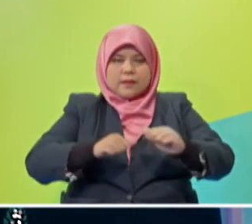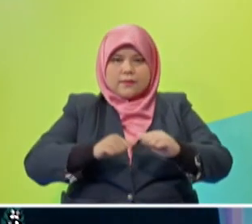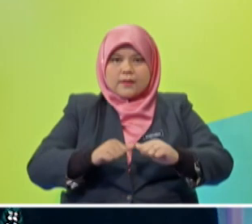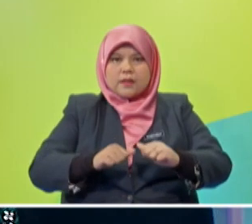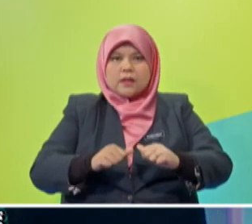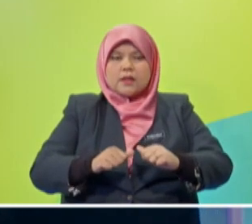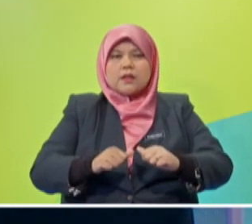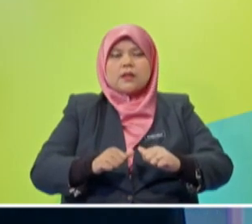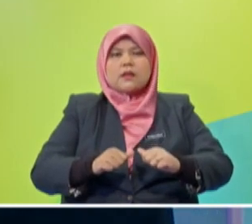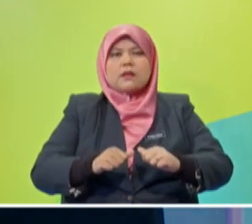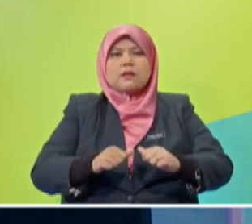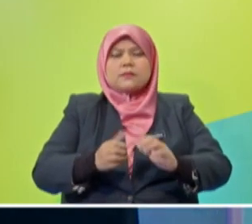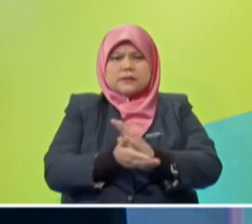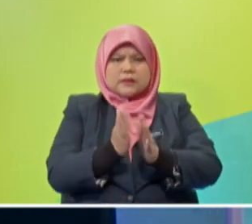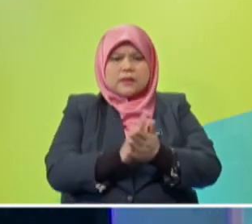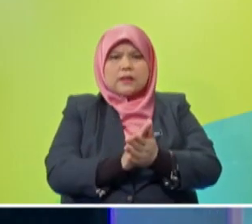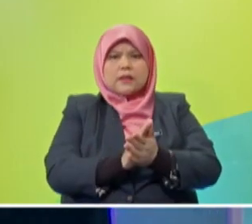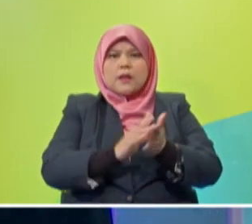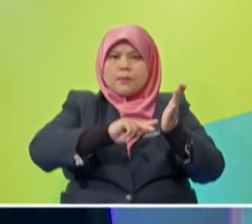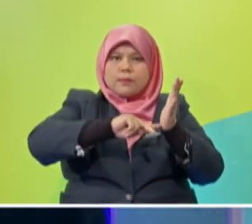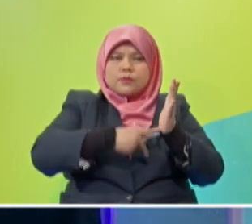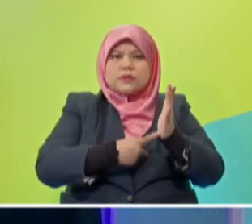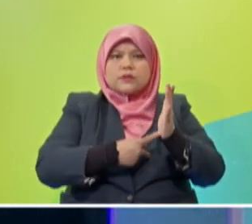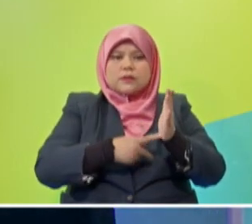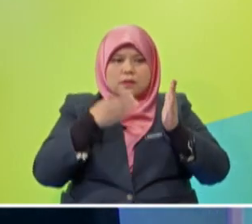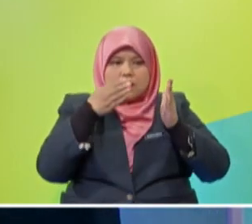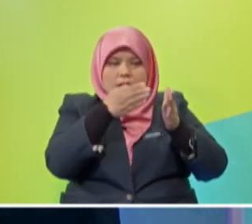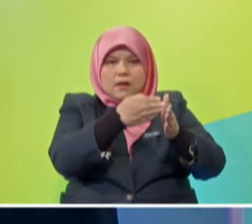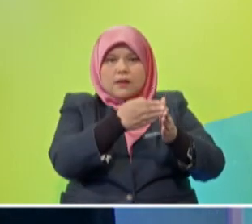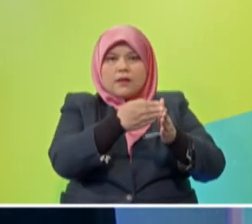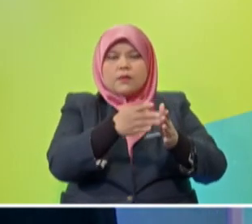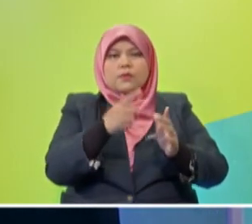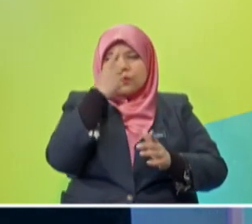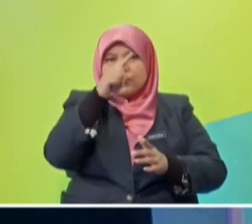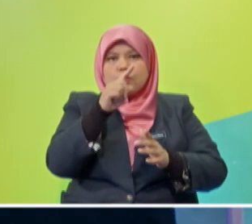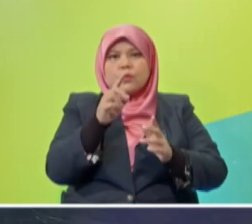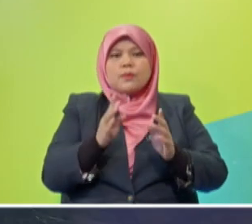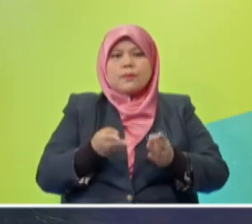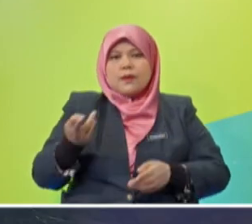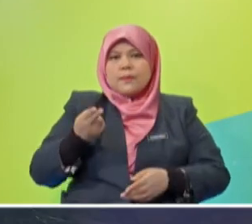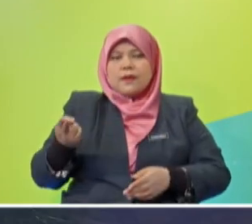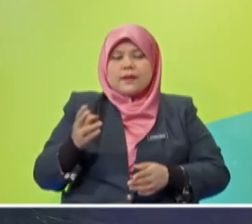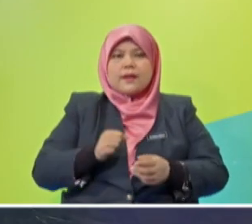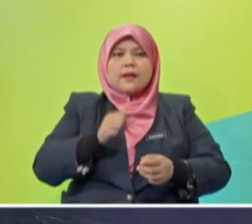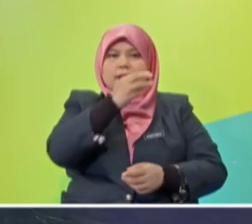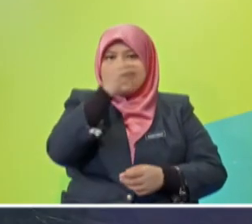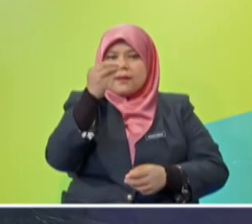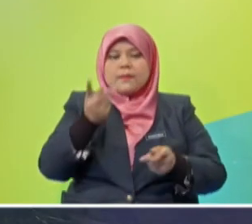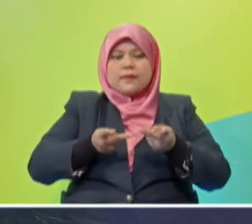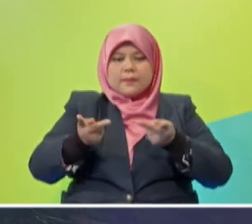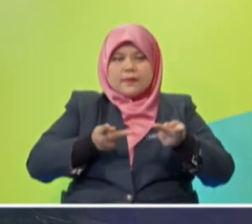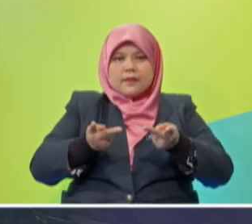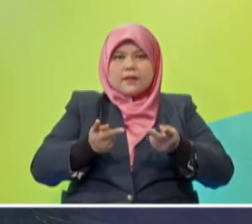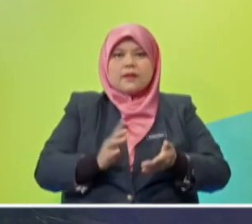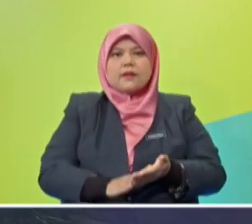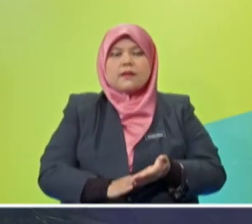ini sebenarnya menjadi punca ke arah menghasilkan sesuatu produk ataupun perkhidmatan. Oh, betul juga cikgu. Sebab kalau pertanian